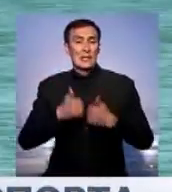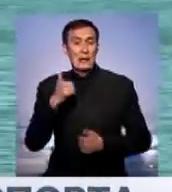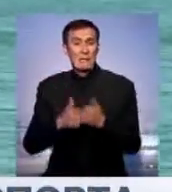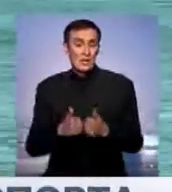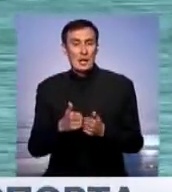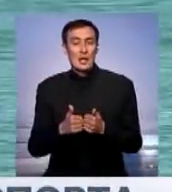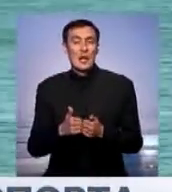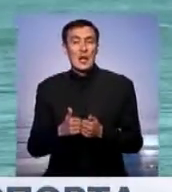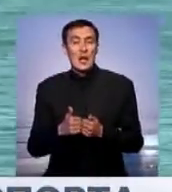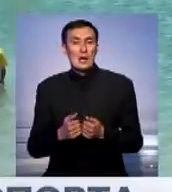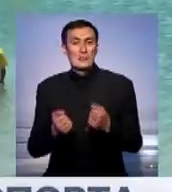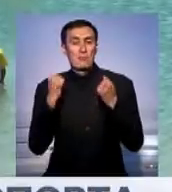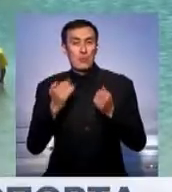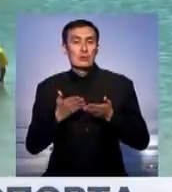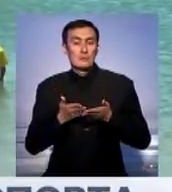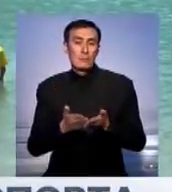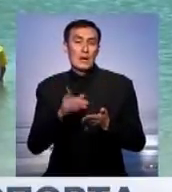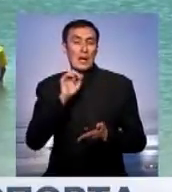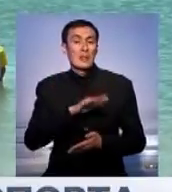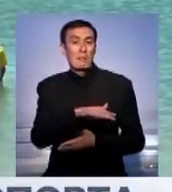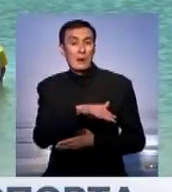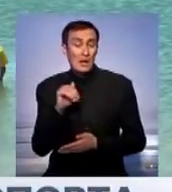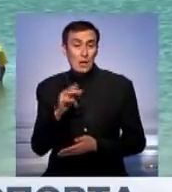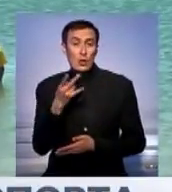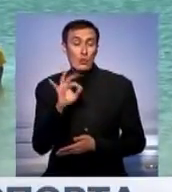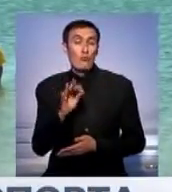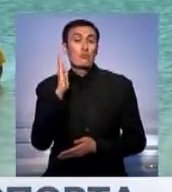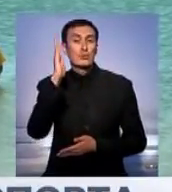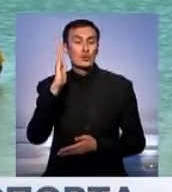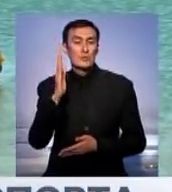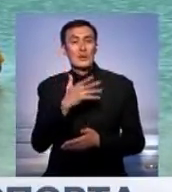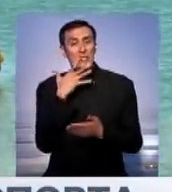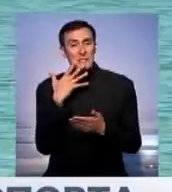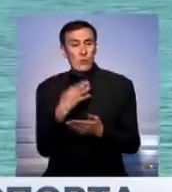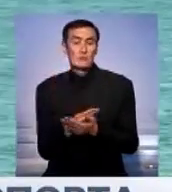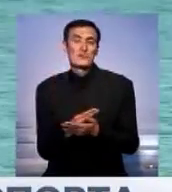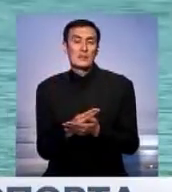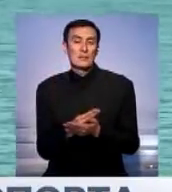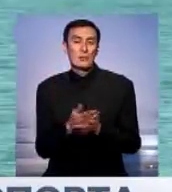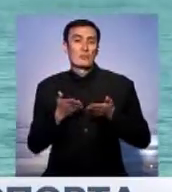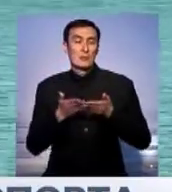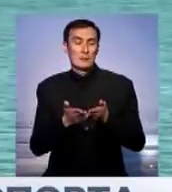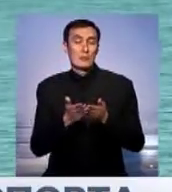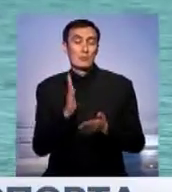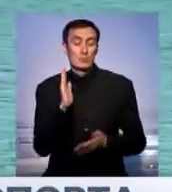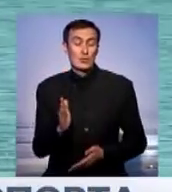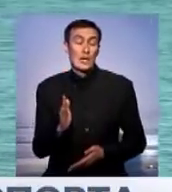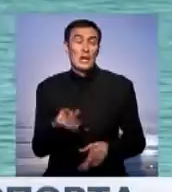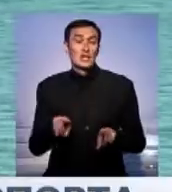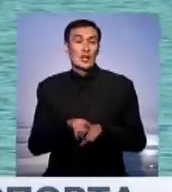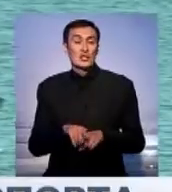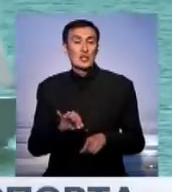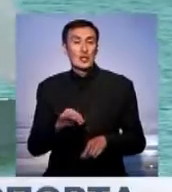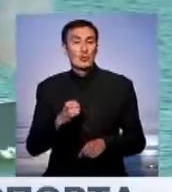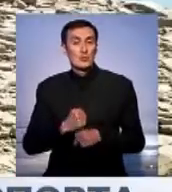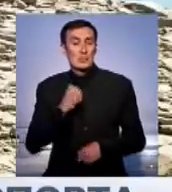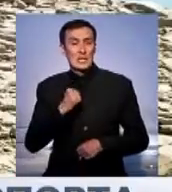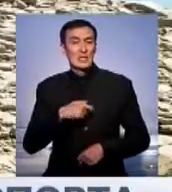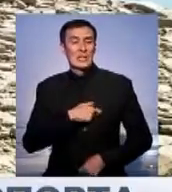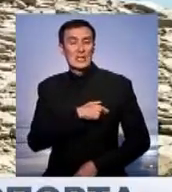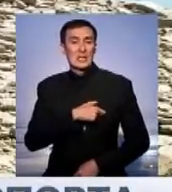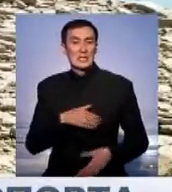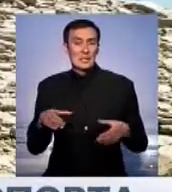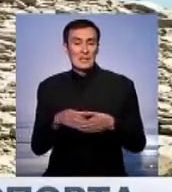соревнований. Парусники пока берут на прокат, но в будущем планируют обзавестись своими судами. Также намерены усилить тренерский